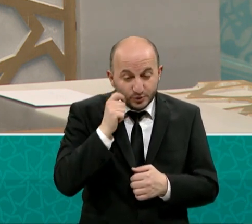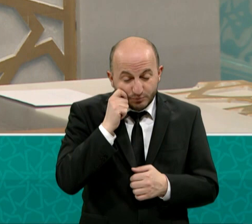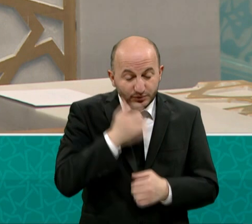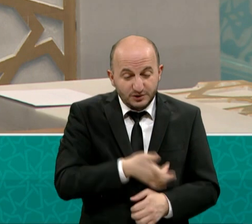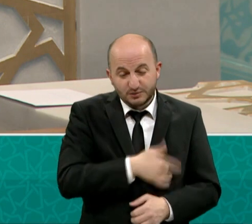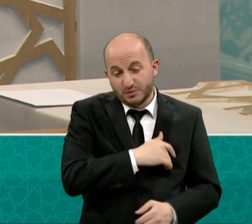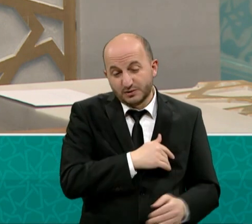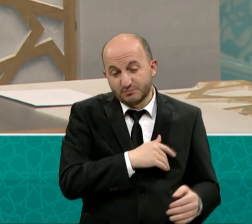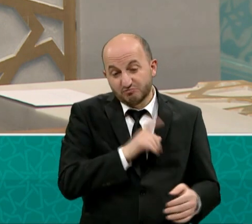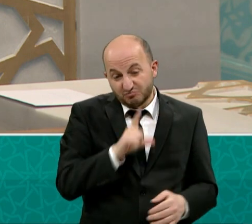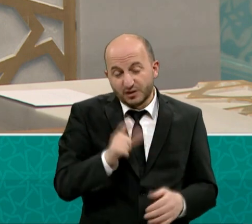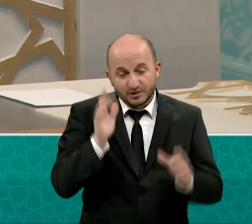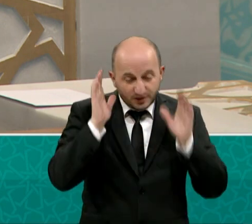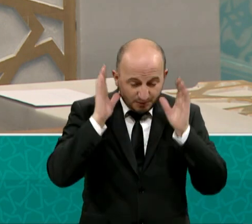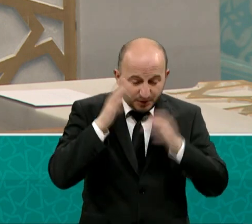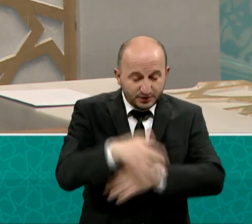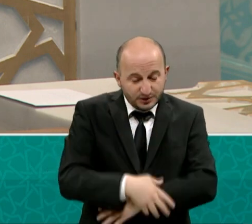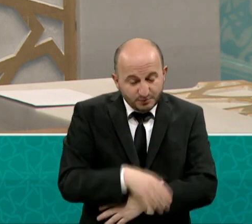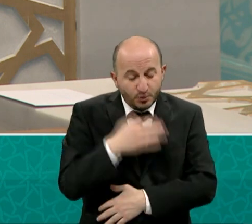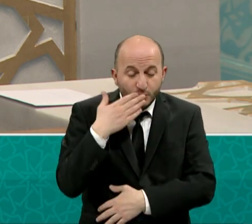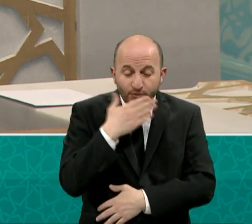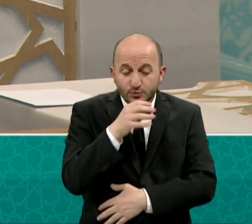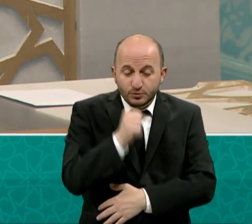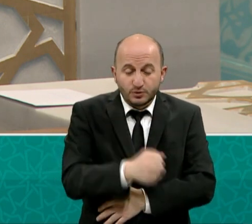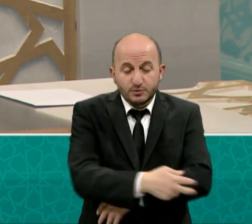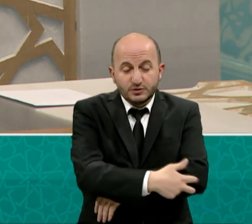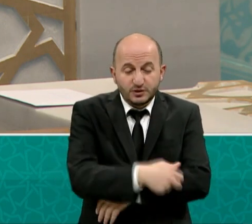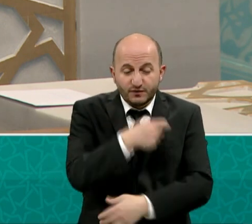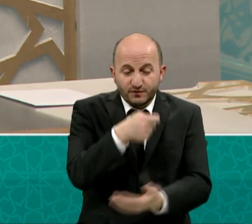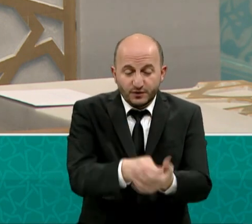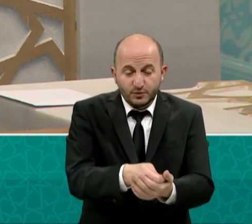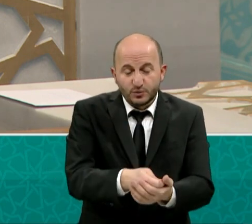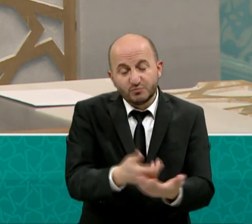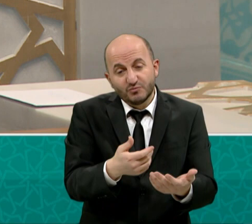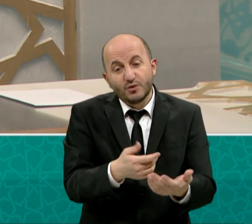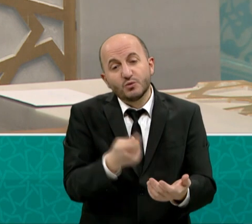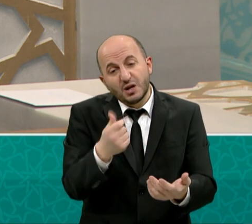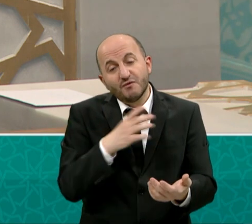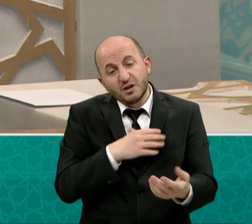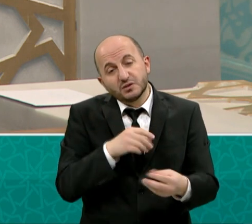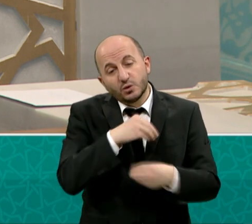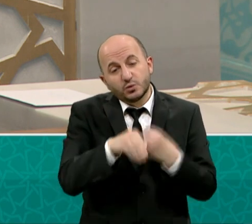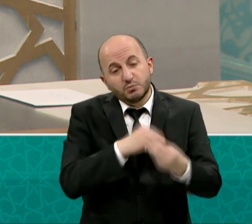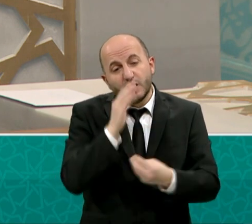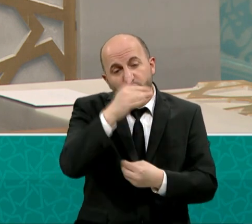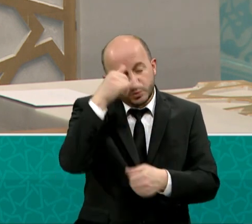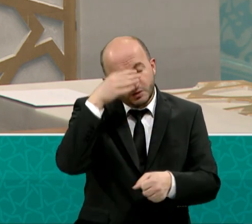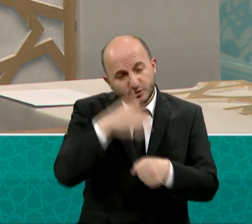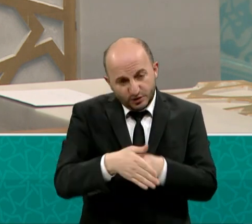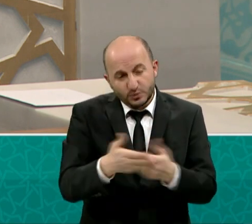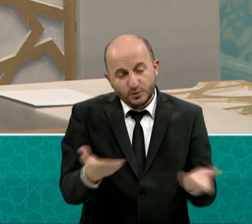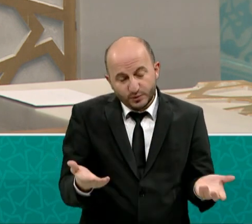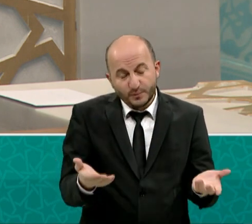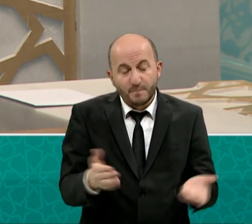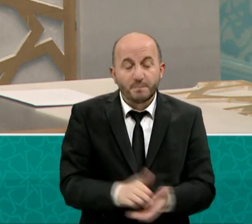imanımın gereği olarak namazımı kılıyorum, orucumu tutuyorum, zekatımı veriyorum, imkan bulursam hacca gidiyorum, kurbanımı kesiyorum.